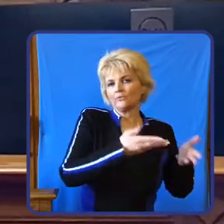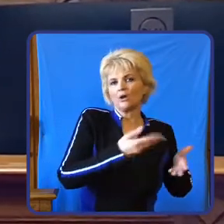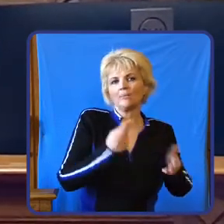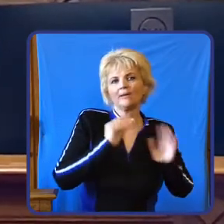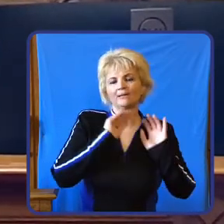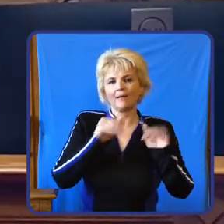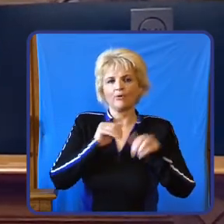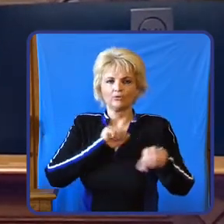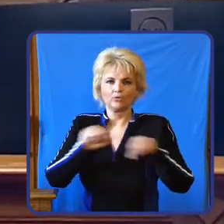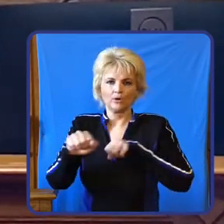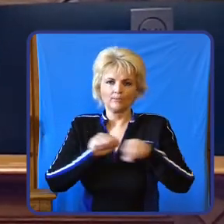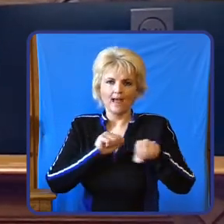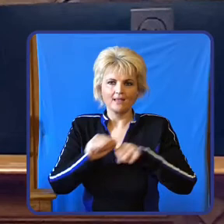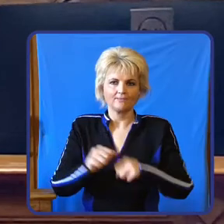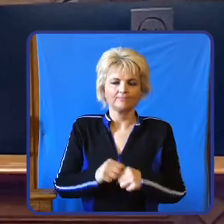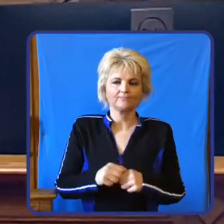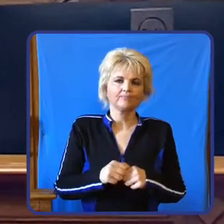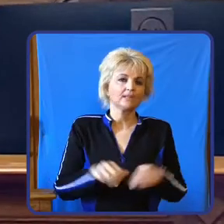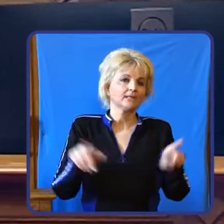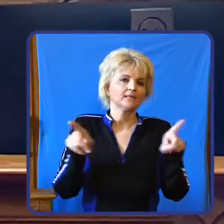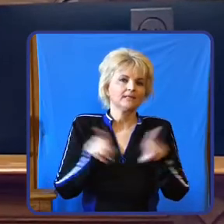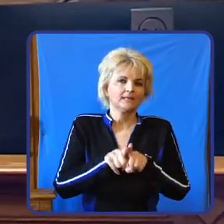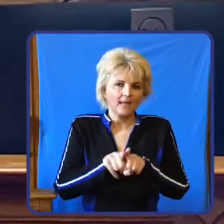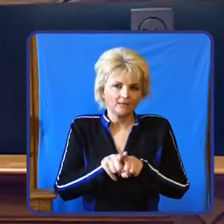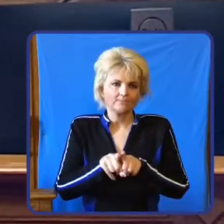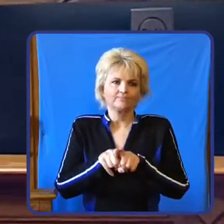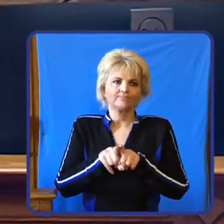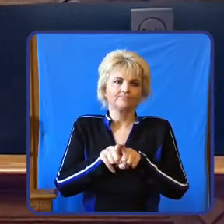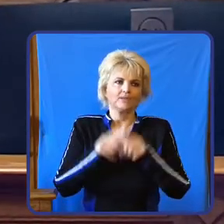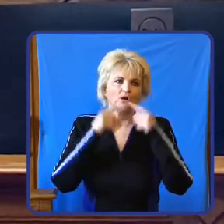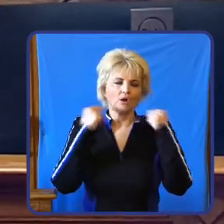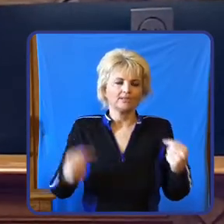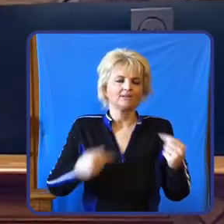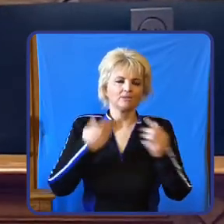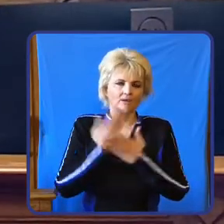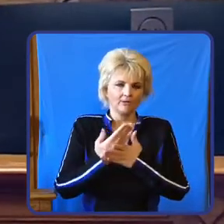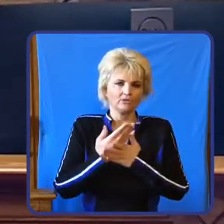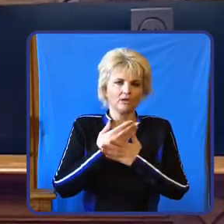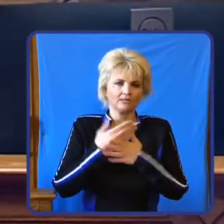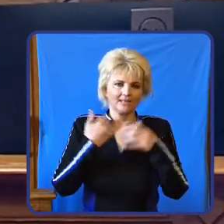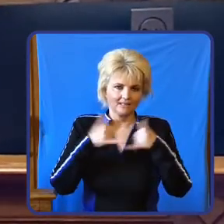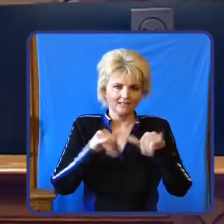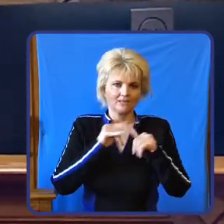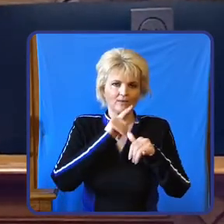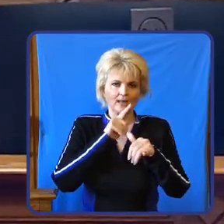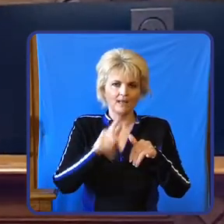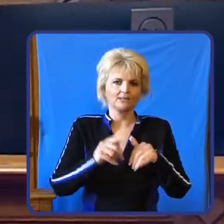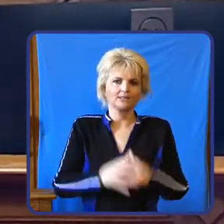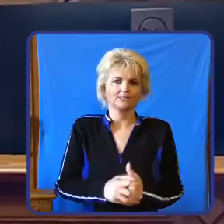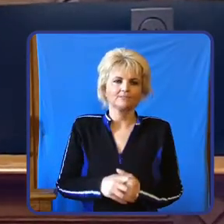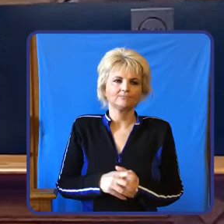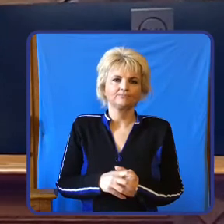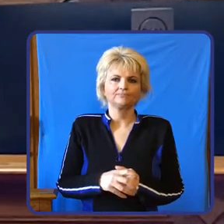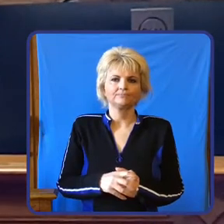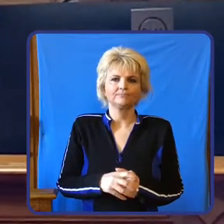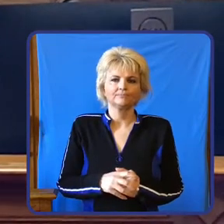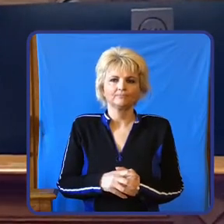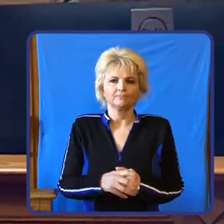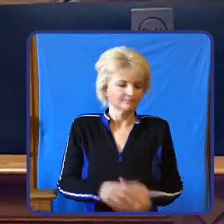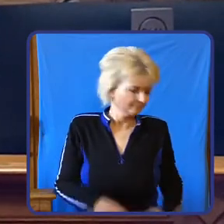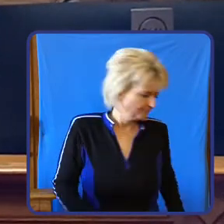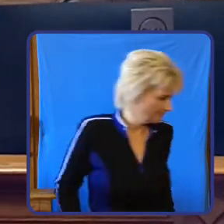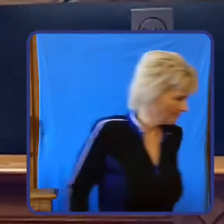amelyeket támogatott a kormány. Tehát egy ilyen határozott javaslat, egy indítvány lesz. Most szavazhatunk róla?